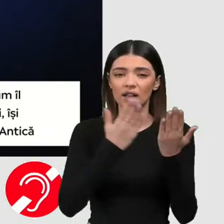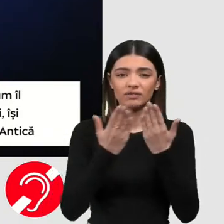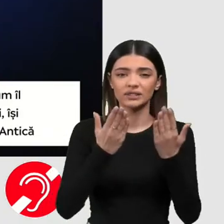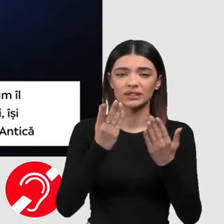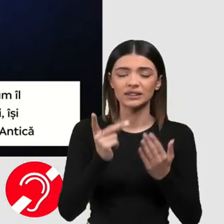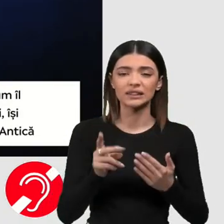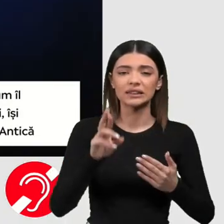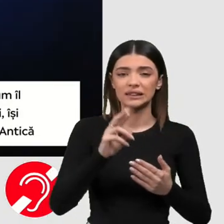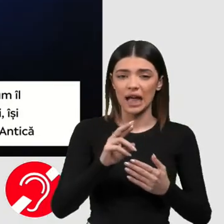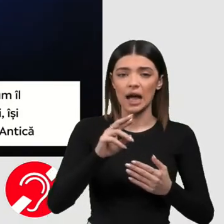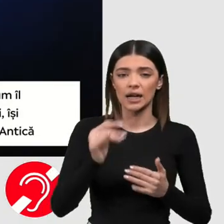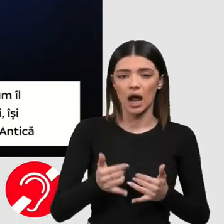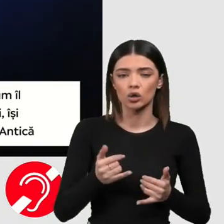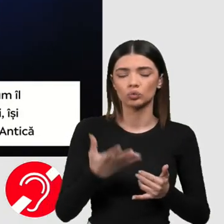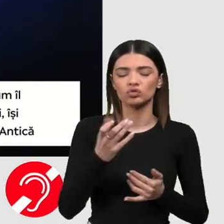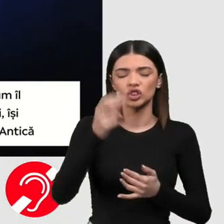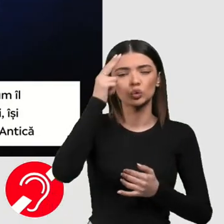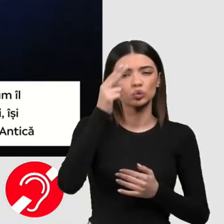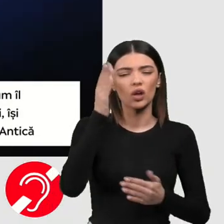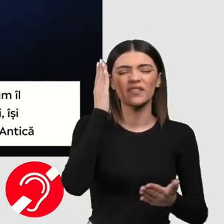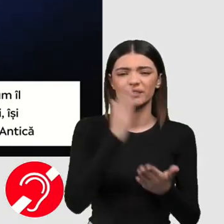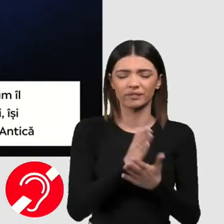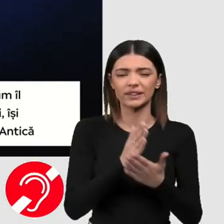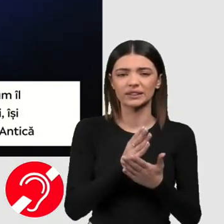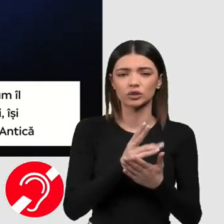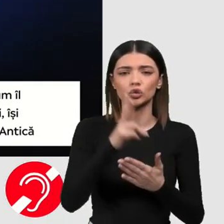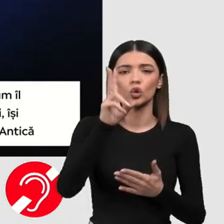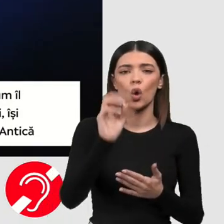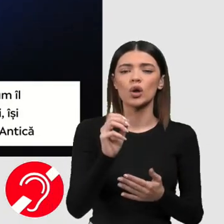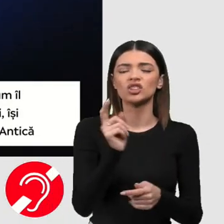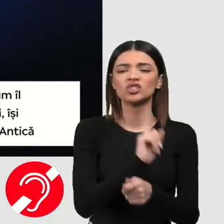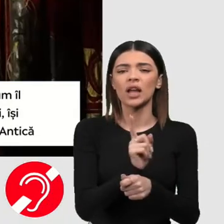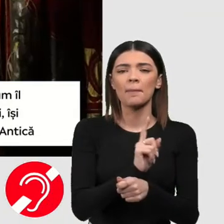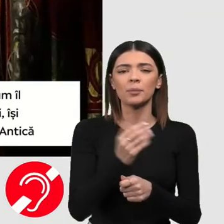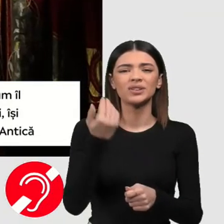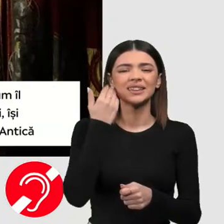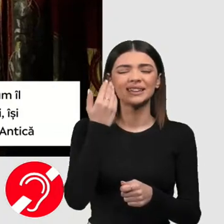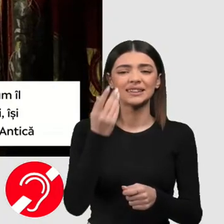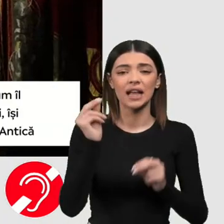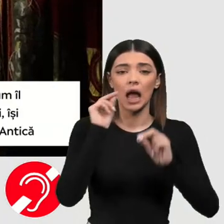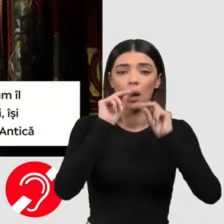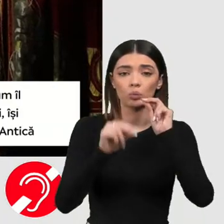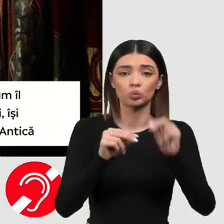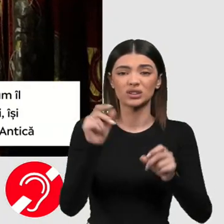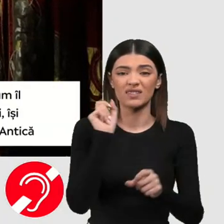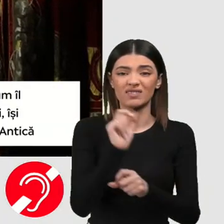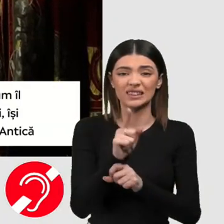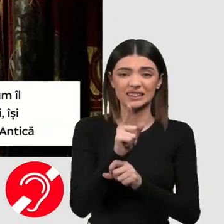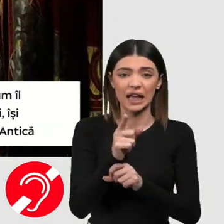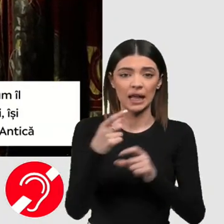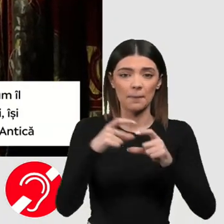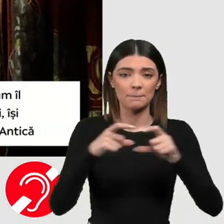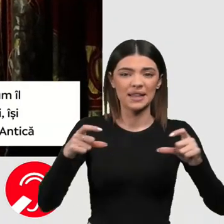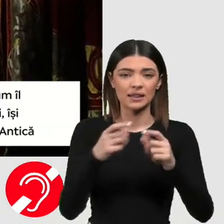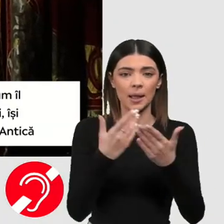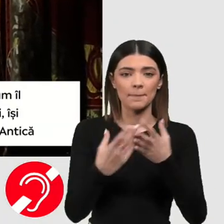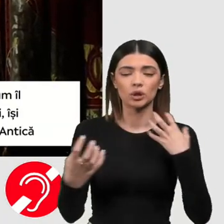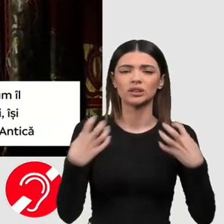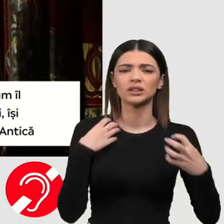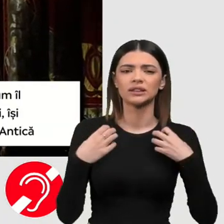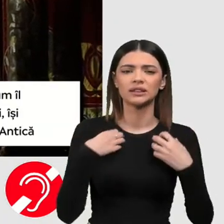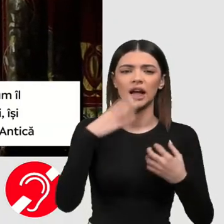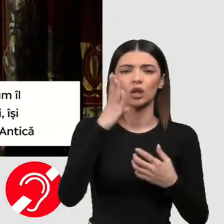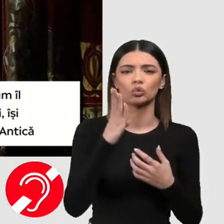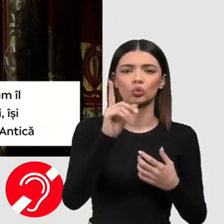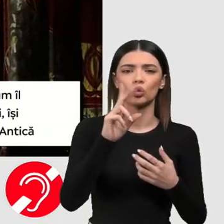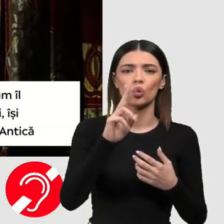revină. Nu avem date ale Barometrului Cultural recente, dar avem totuși niște informații concrete. În 20 de minute de când s-au pus la